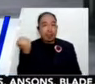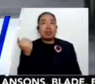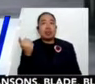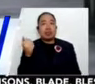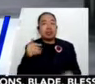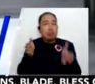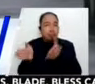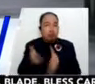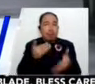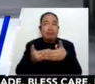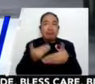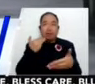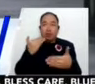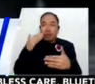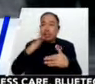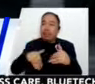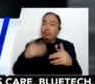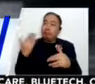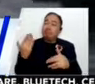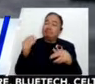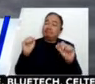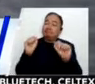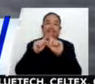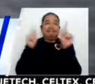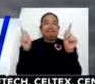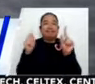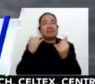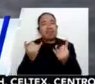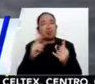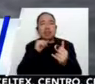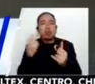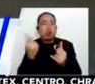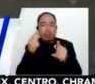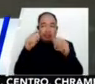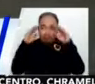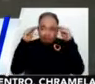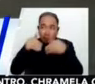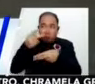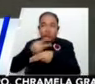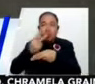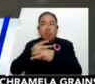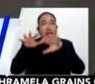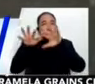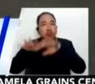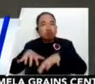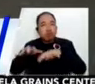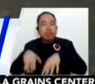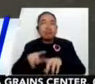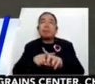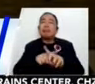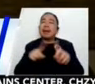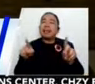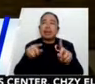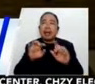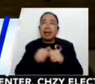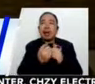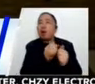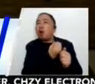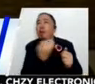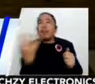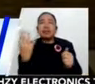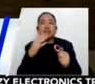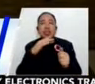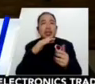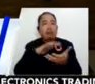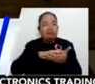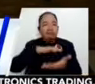na rin lamang daw kasi bagyo o habagat ang itinuturing nilang babala kundi ang volume ng ulan na babagsak. May new